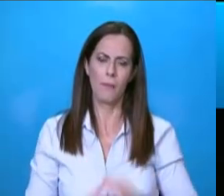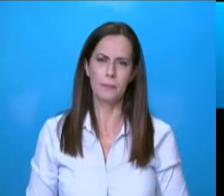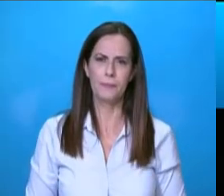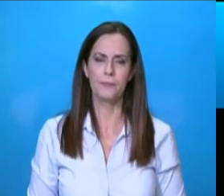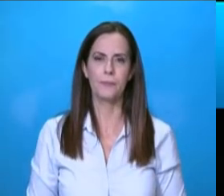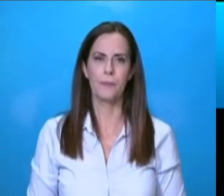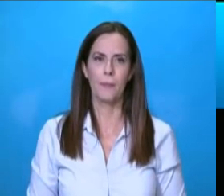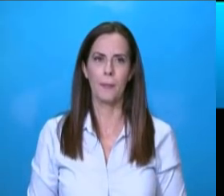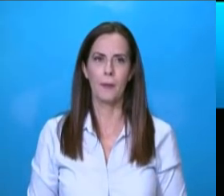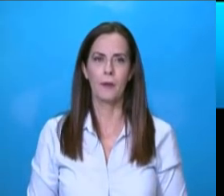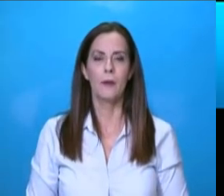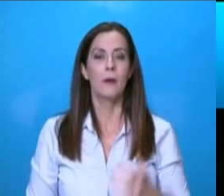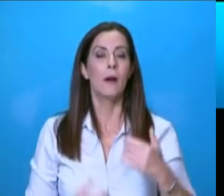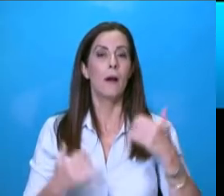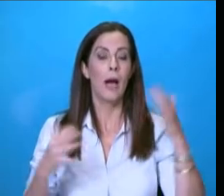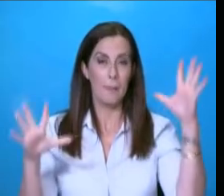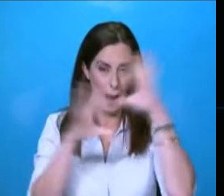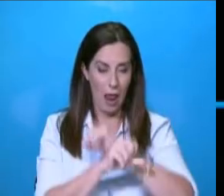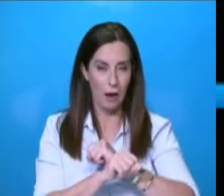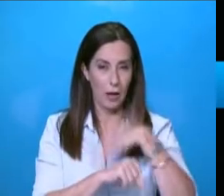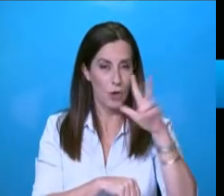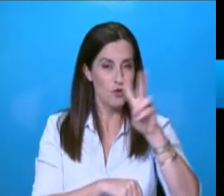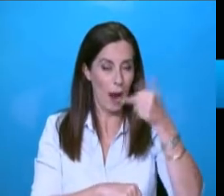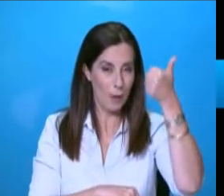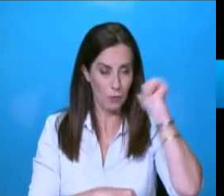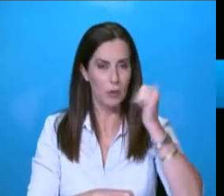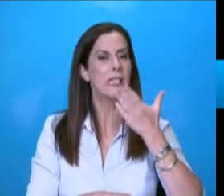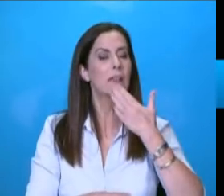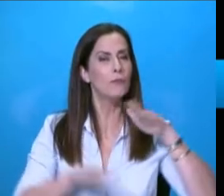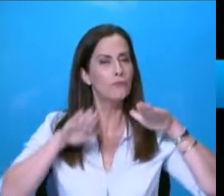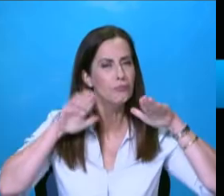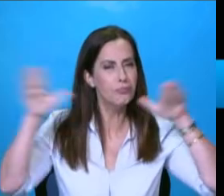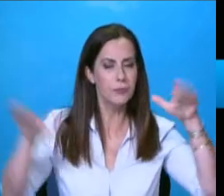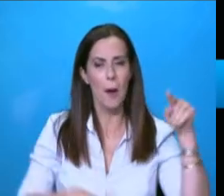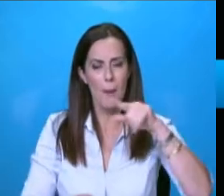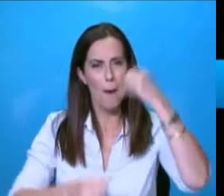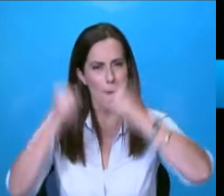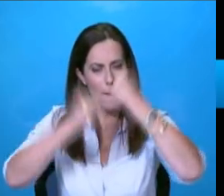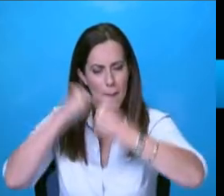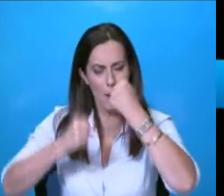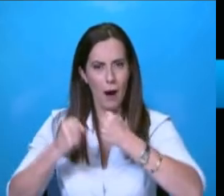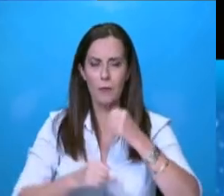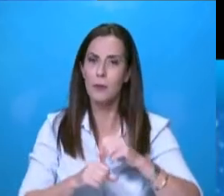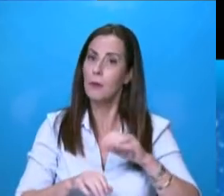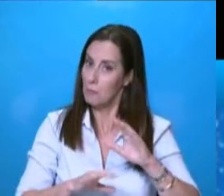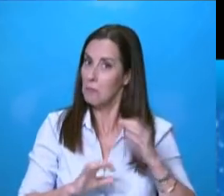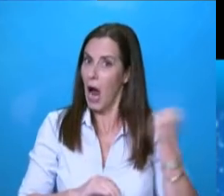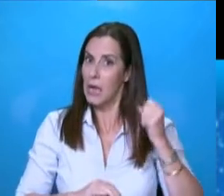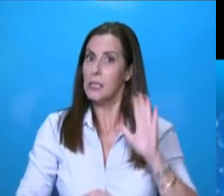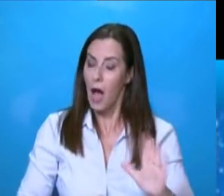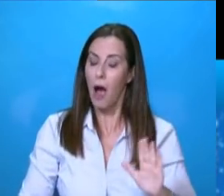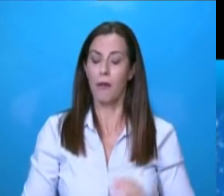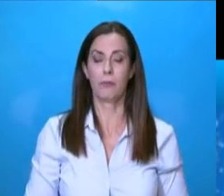כן, ואנחנו רואים בלילה, קצת אחרי 2, את חיל האוויר יוצא לסבב תקיפות בעוצמה יחסית גבוהה,